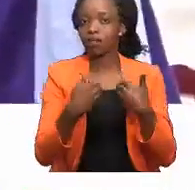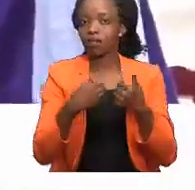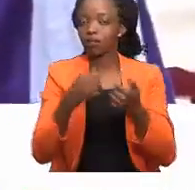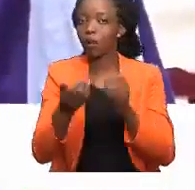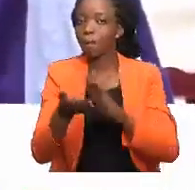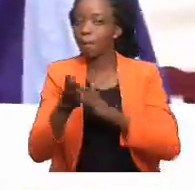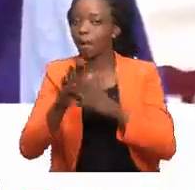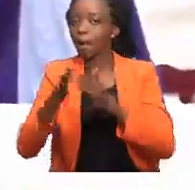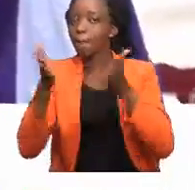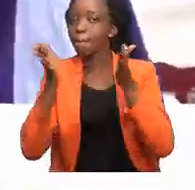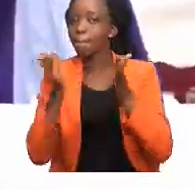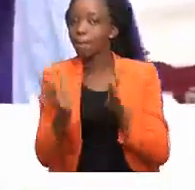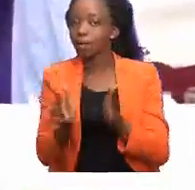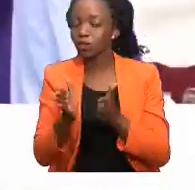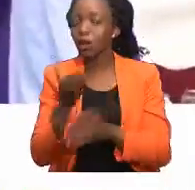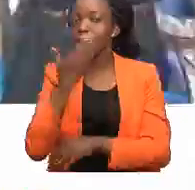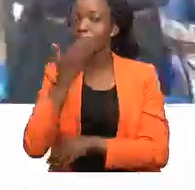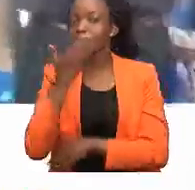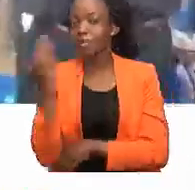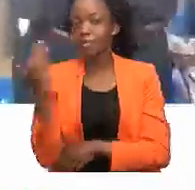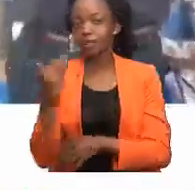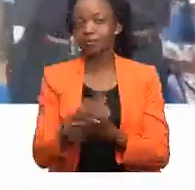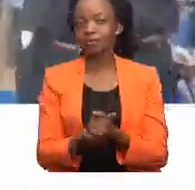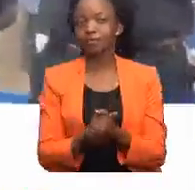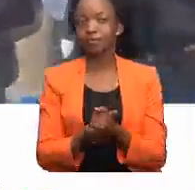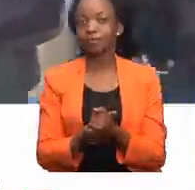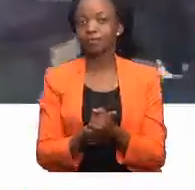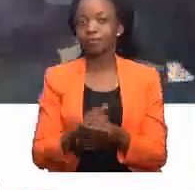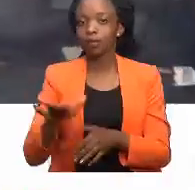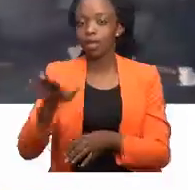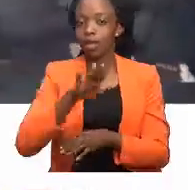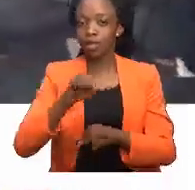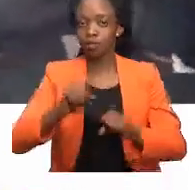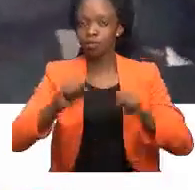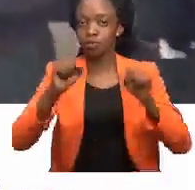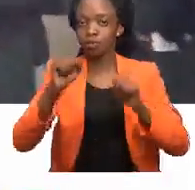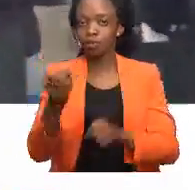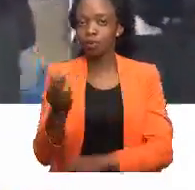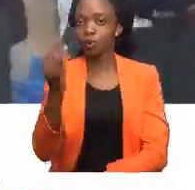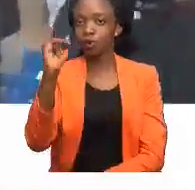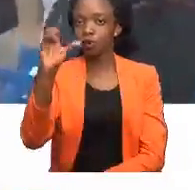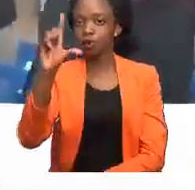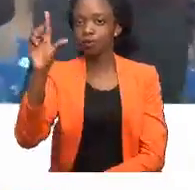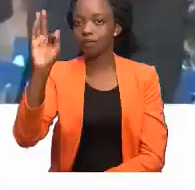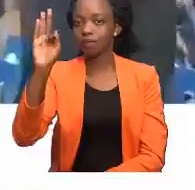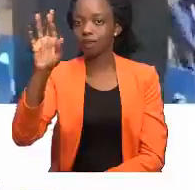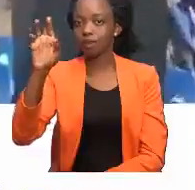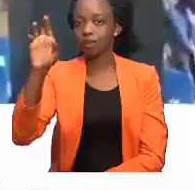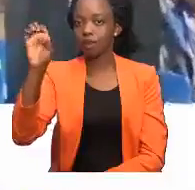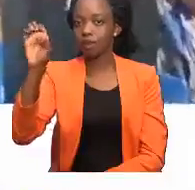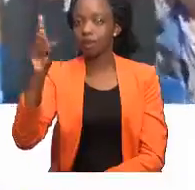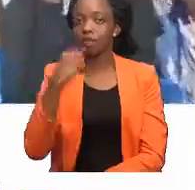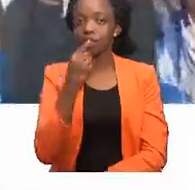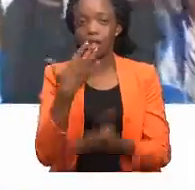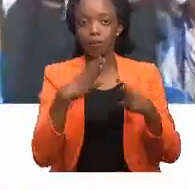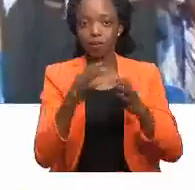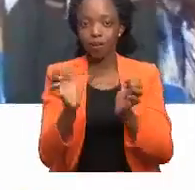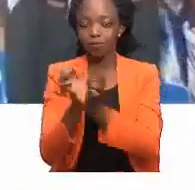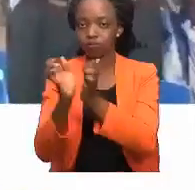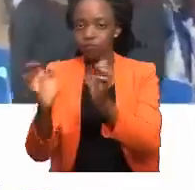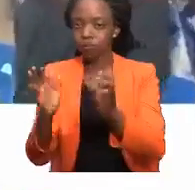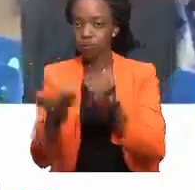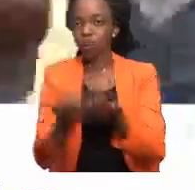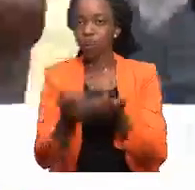kuwa wanadamu zaidi na zaidi. Mkuu wa gereza hilo Wilfred Kati aliwapa wafungwa matumaini ya baadhi ya wafungwa kupewa